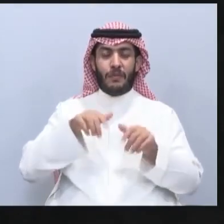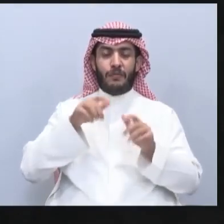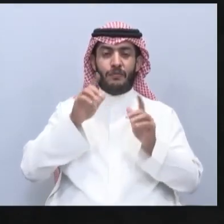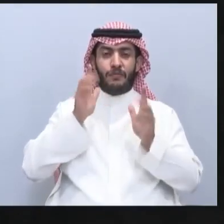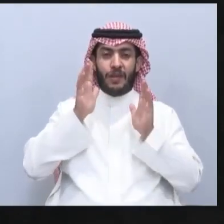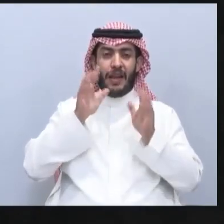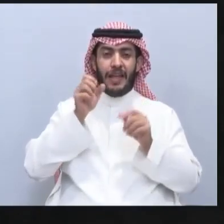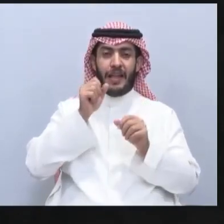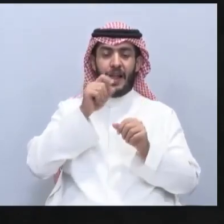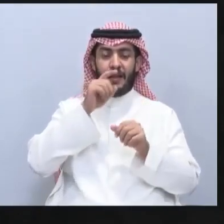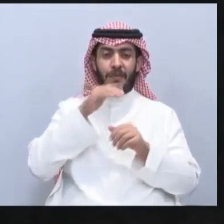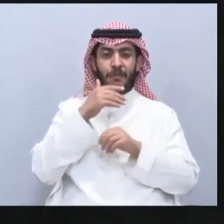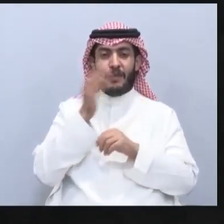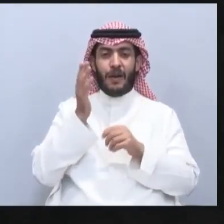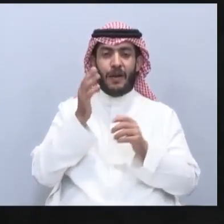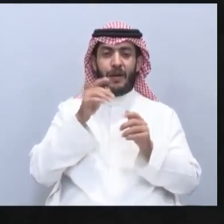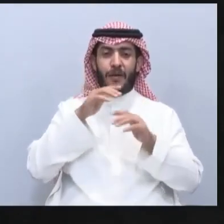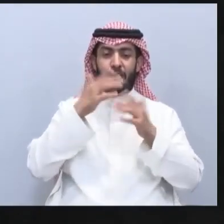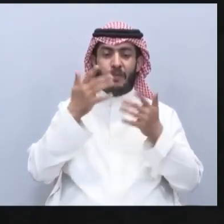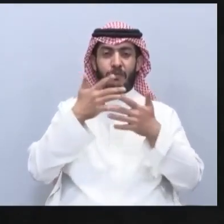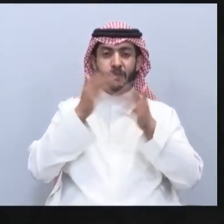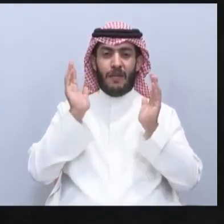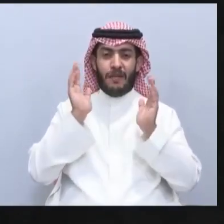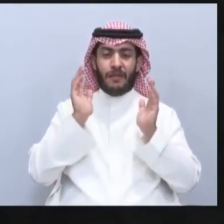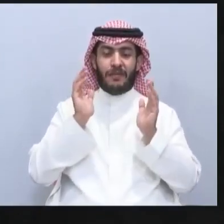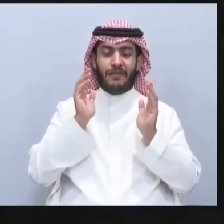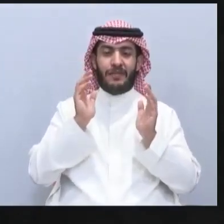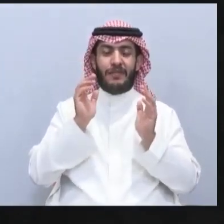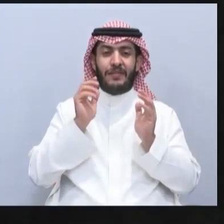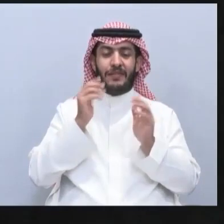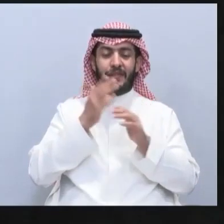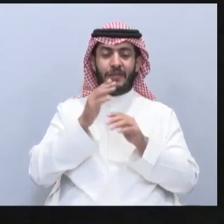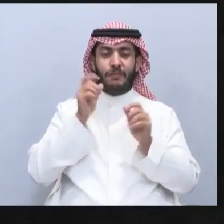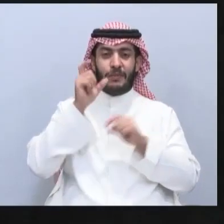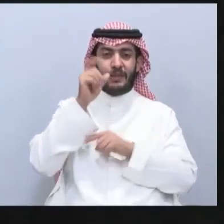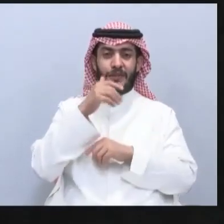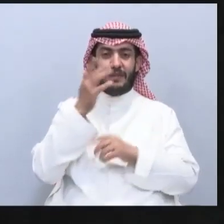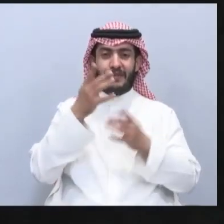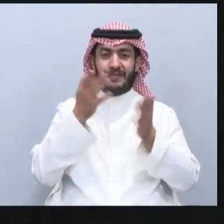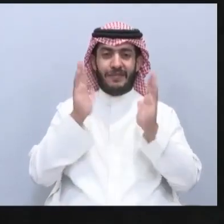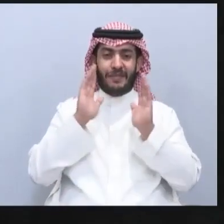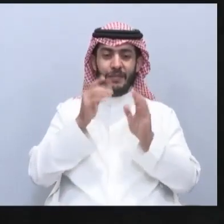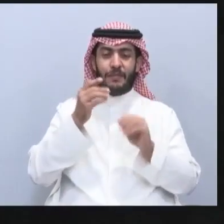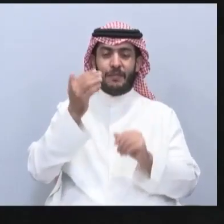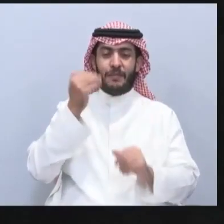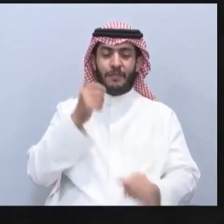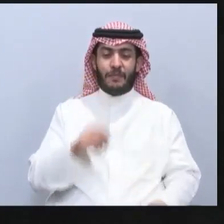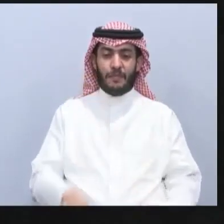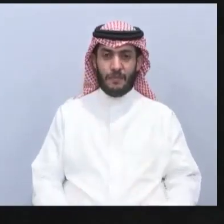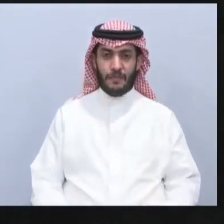مصليات وهي مصليات مكشوفه في خارج البنيان يذهب